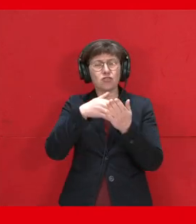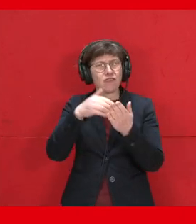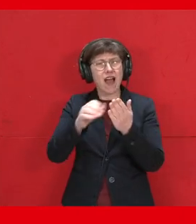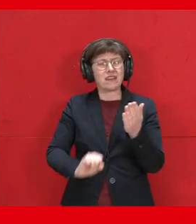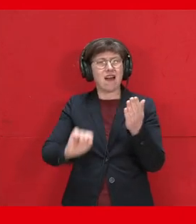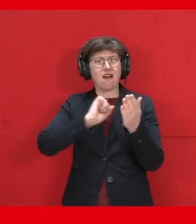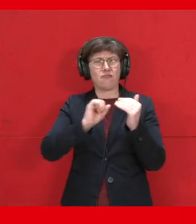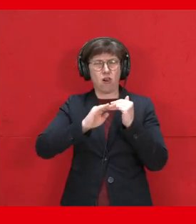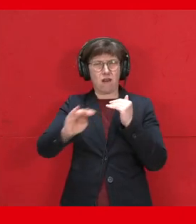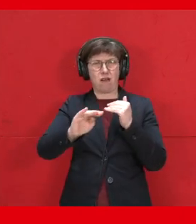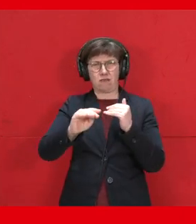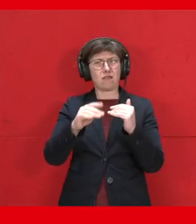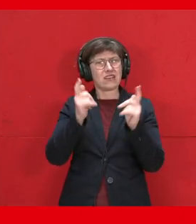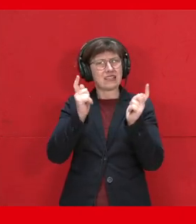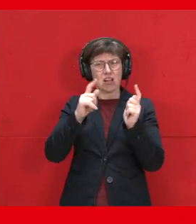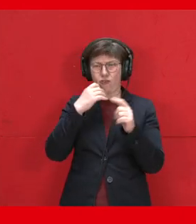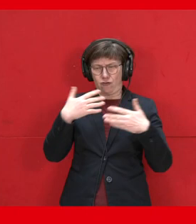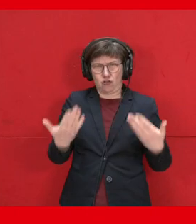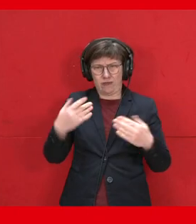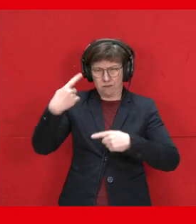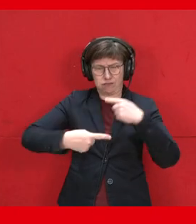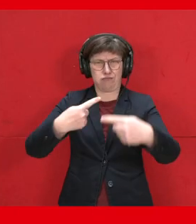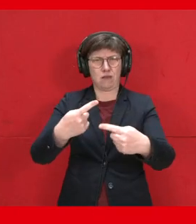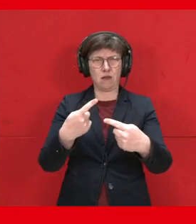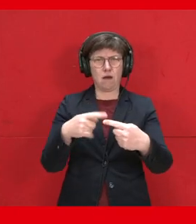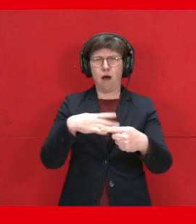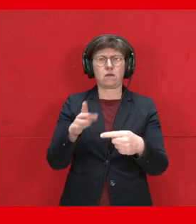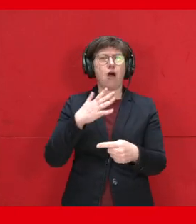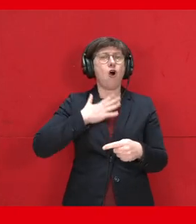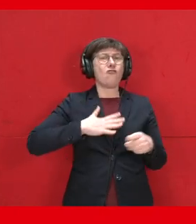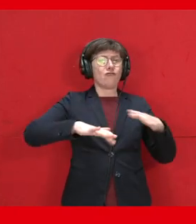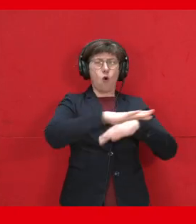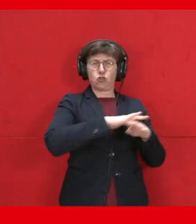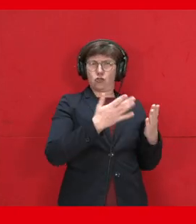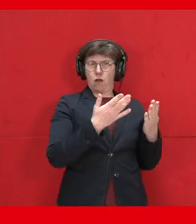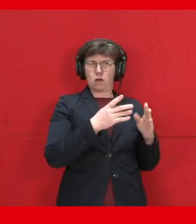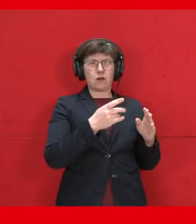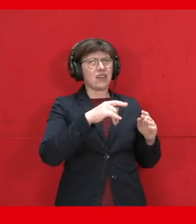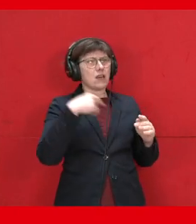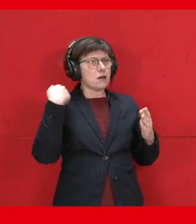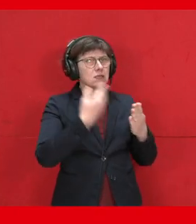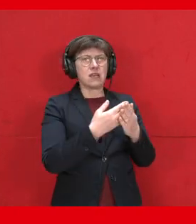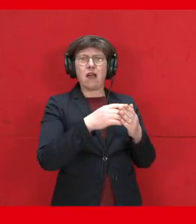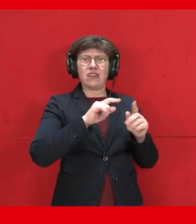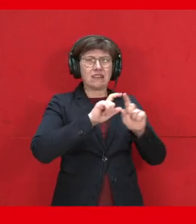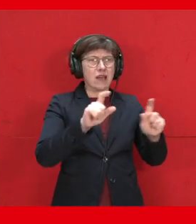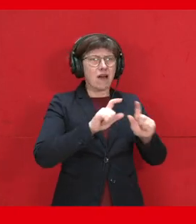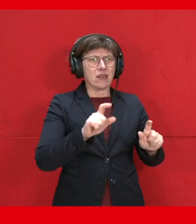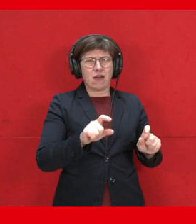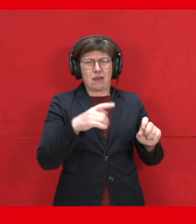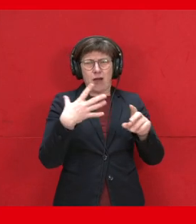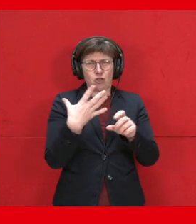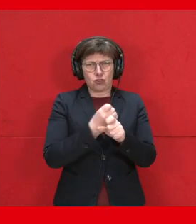den erfolgreichen Ländern und Gesellschaften gehören. Andernfalls könnten wir unseren Wohlstand und all die Dinge, die wir zu bewerkstelligen haben,